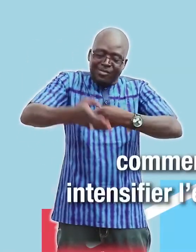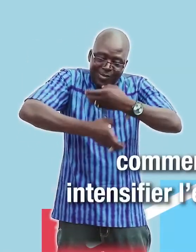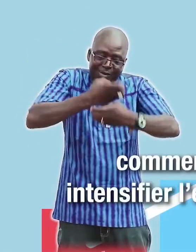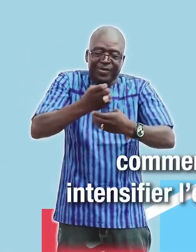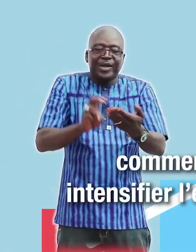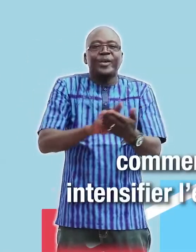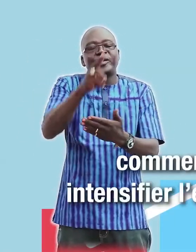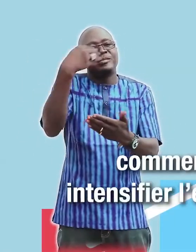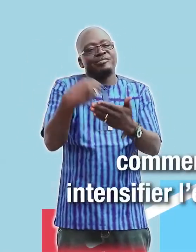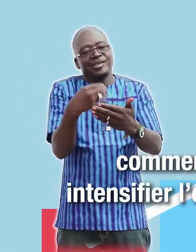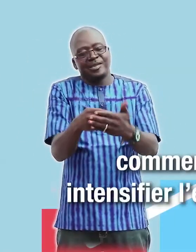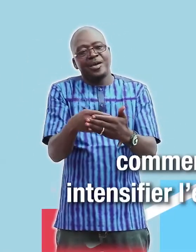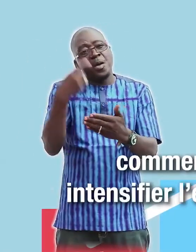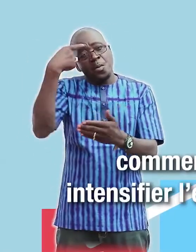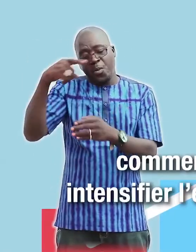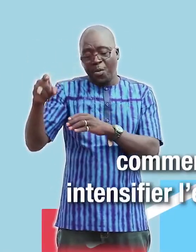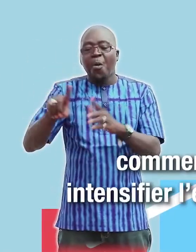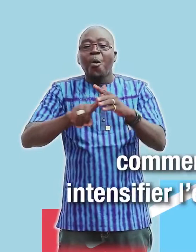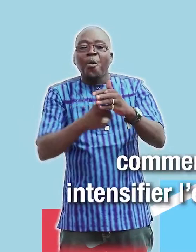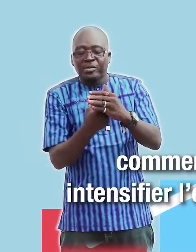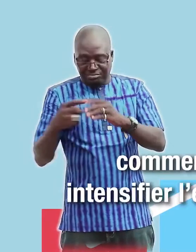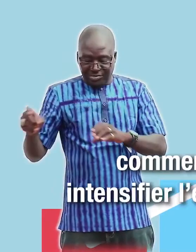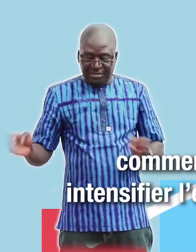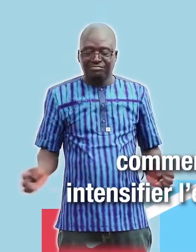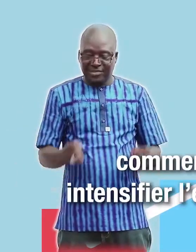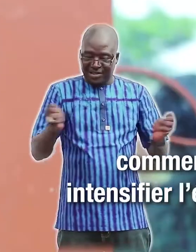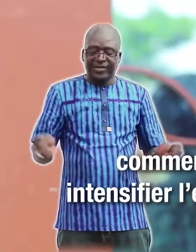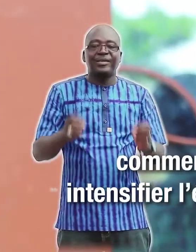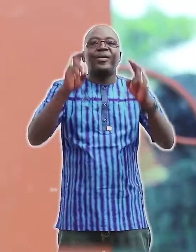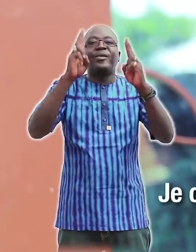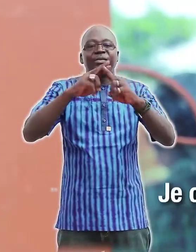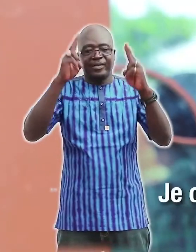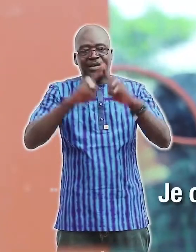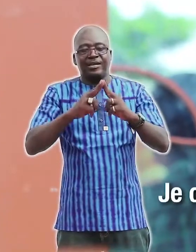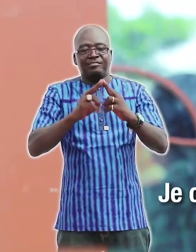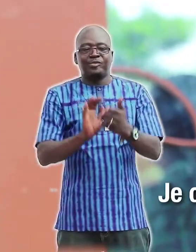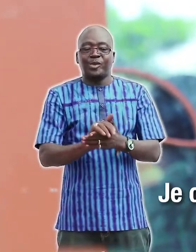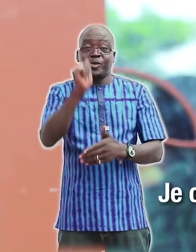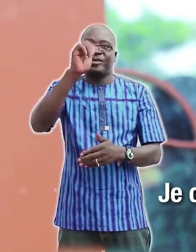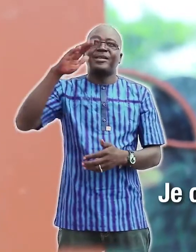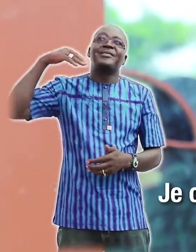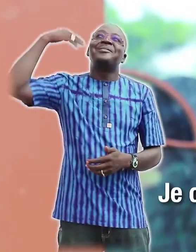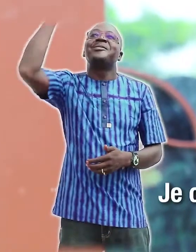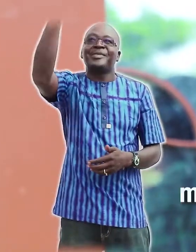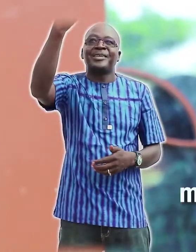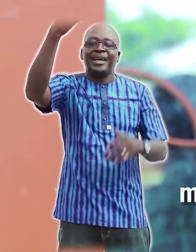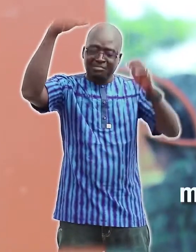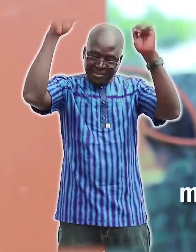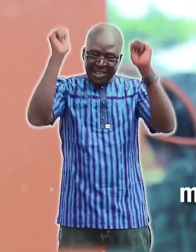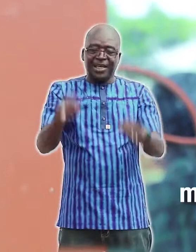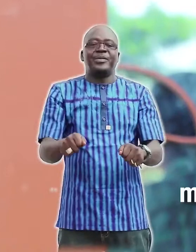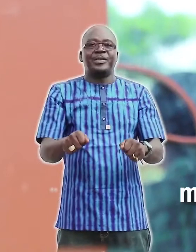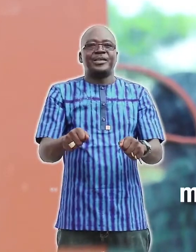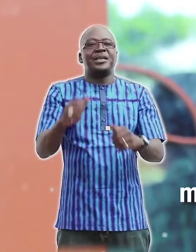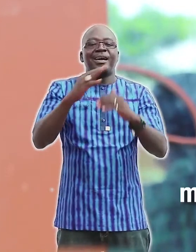commerce et d'utiliser mes revenus pour intensifier l'élevage que j'ai commencé au village. Je crois fermement à mon avenir et